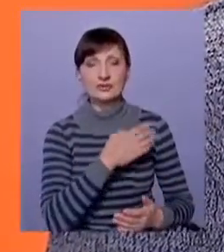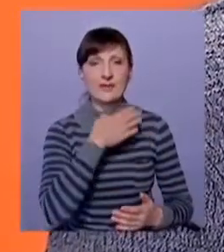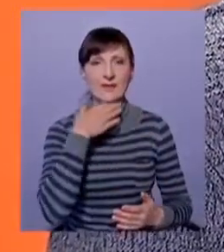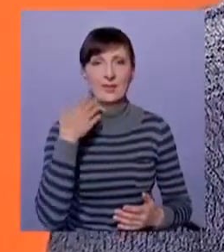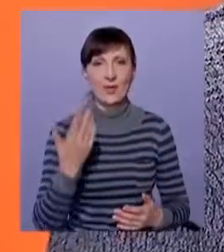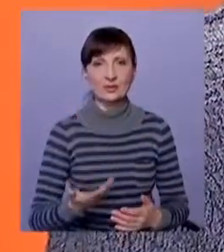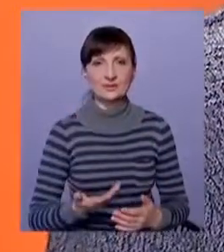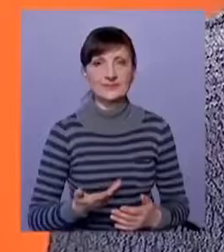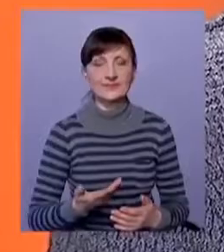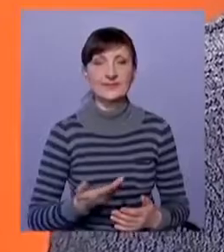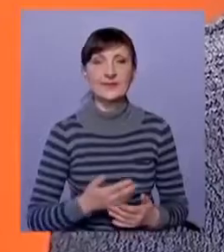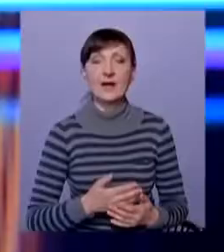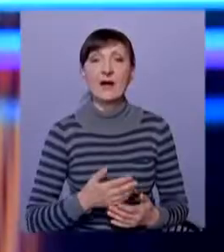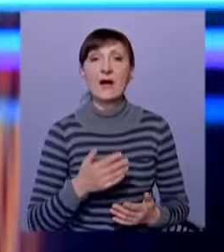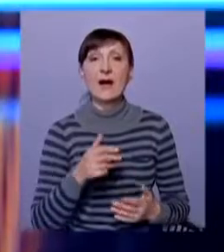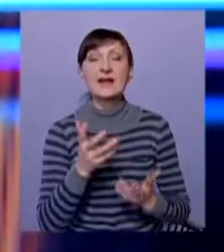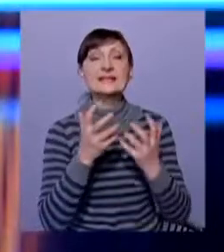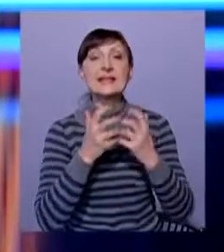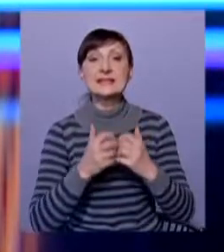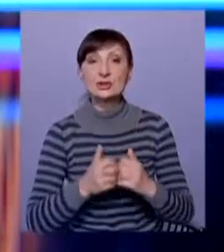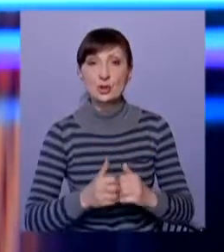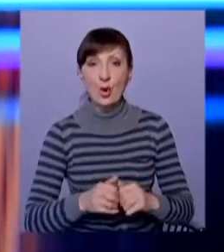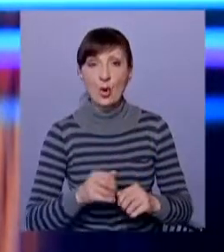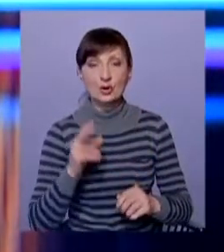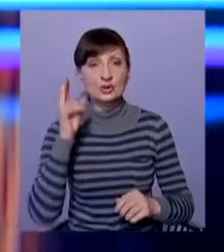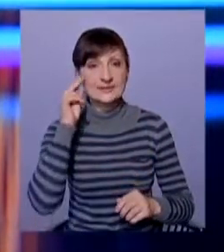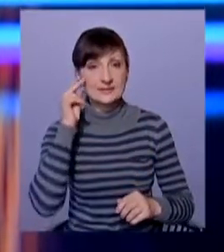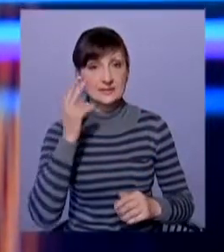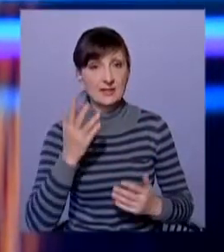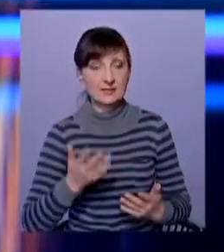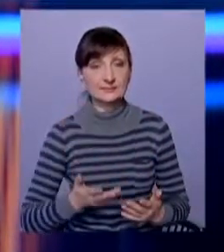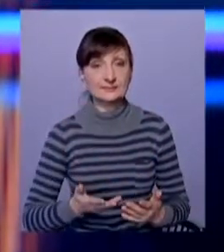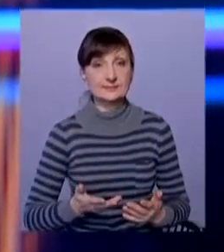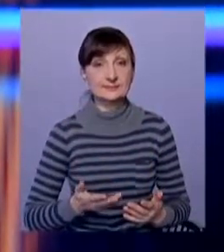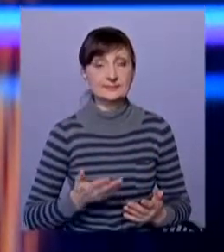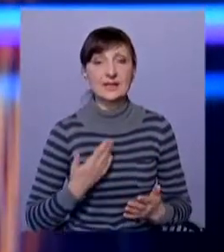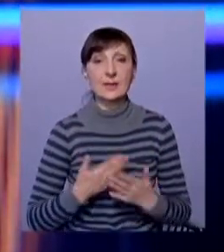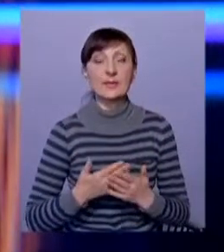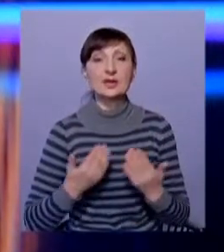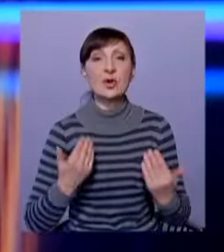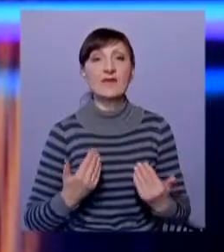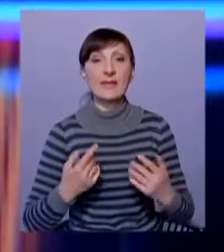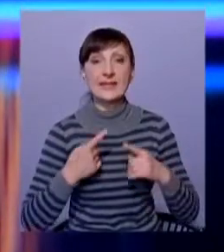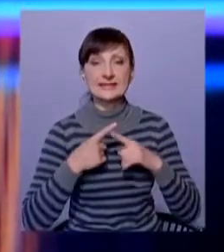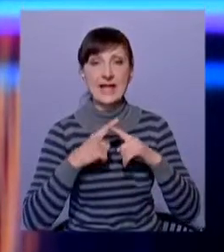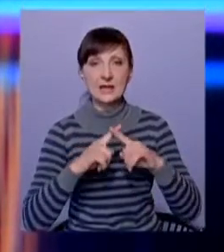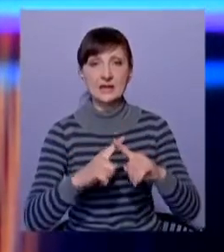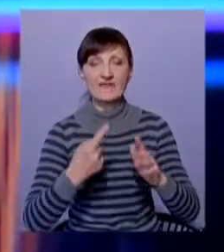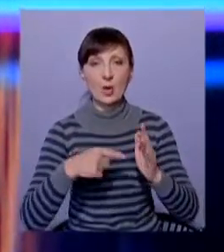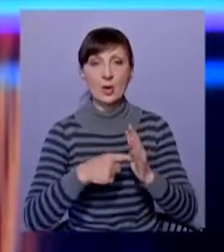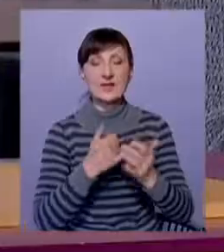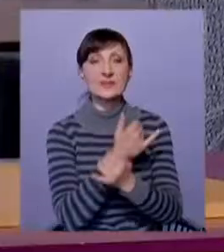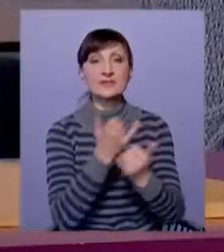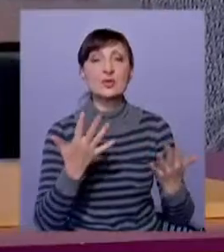осознанно? Если позволите, приведу статистику языком цифр, да, и немножечко поговорим. Современная техника у нас в городе обеспечена